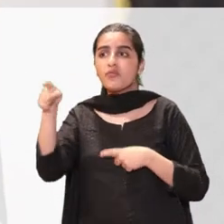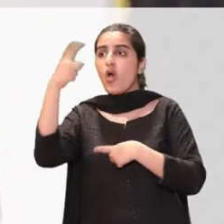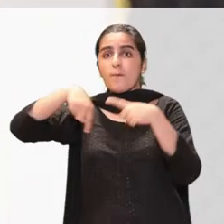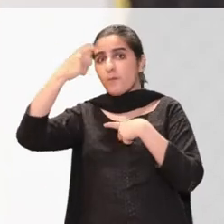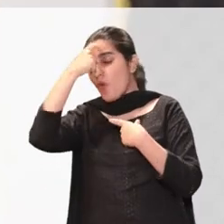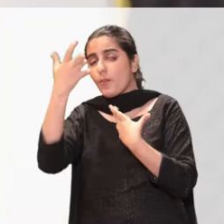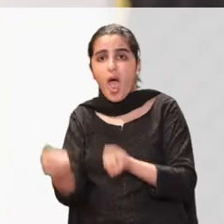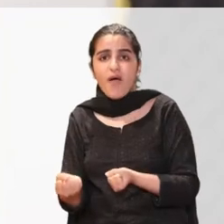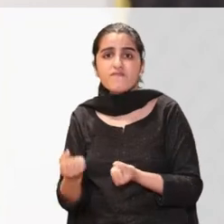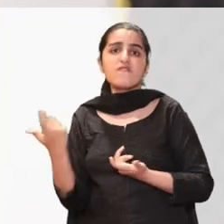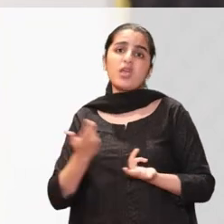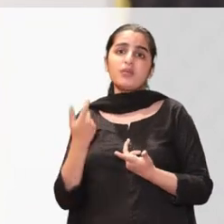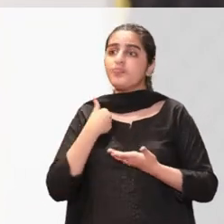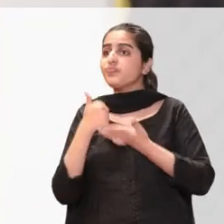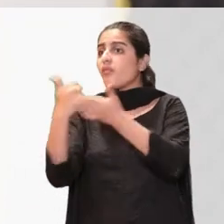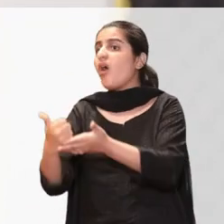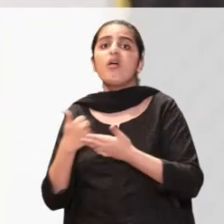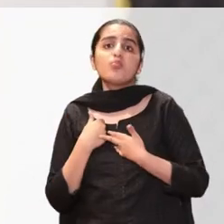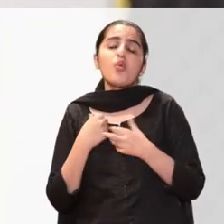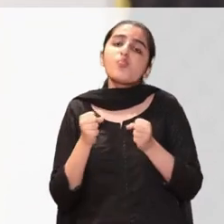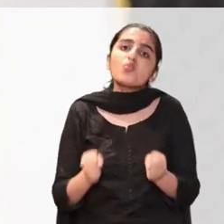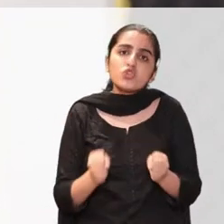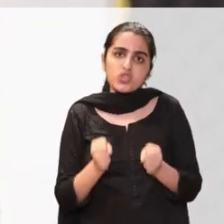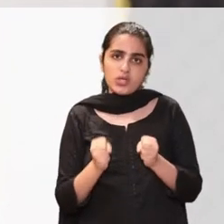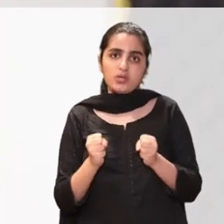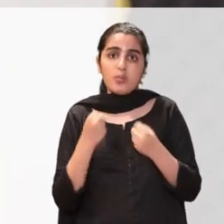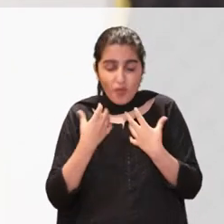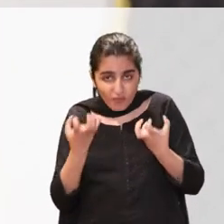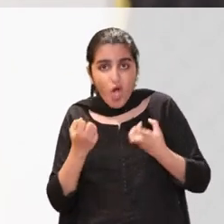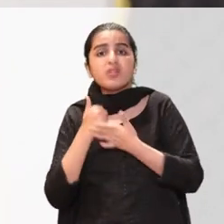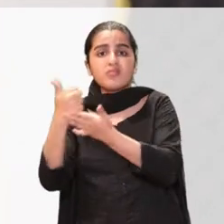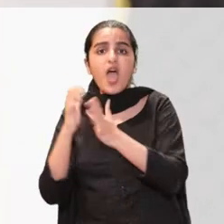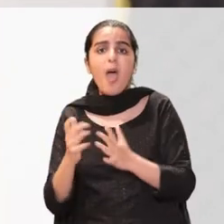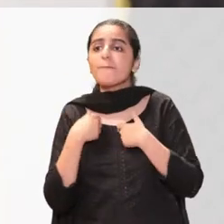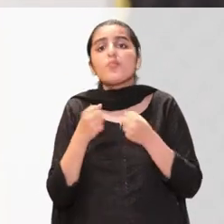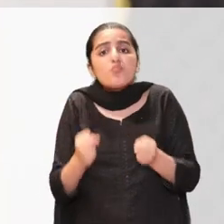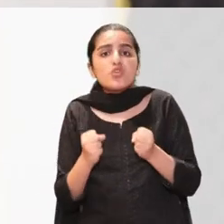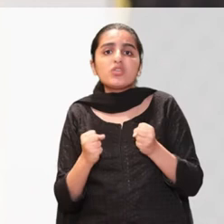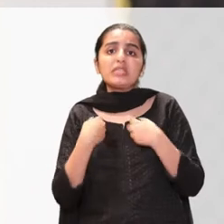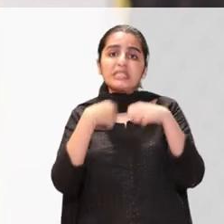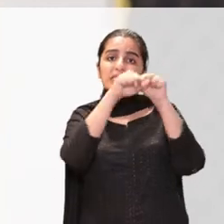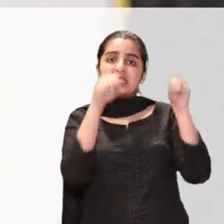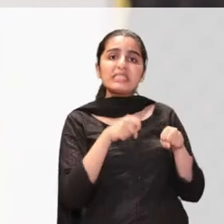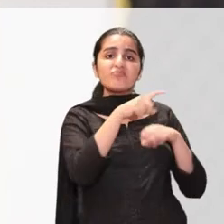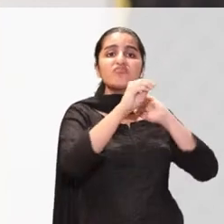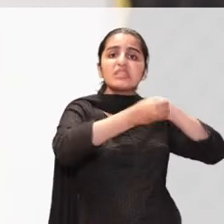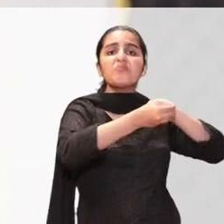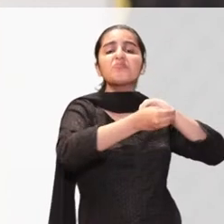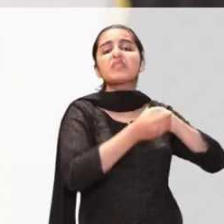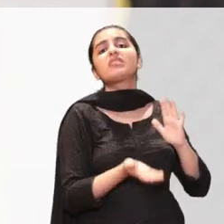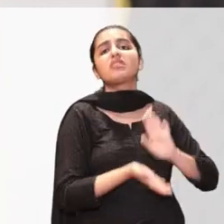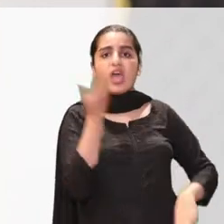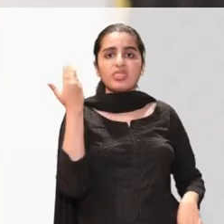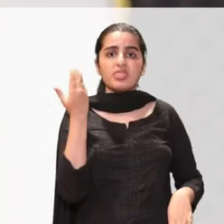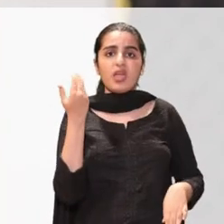फिर आप घर आए तो आपको अगर और साढे चार साल हो गए लोगों में इंटरव्यू करते हैं लोग कहते हैं शोभराज अगर आपने आपको समझ